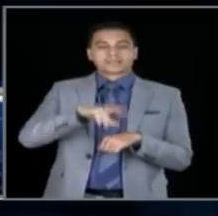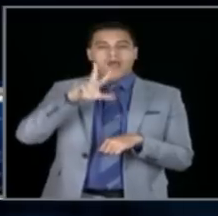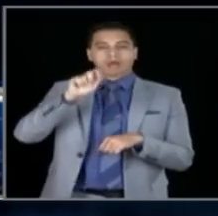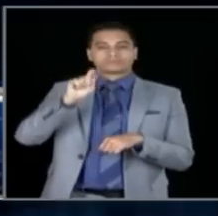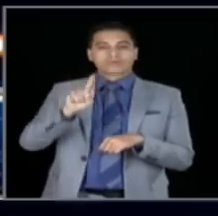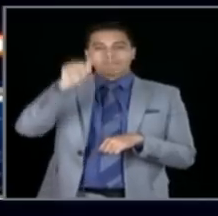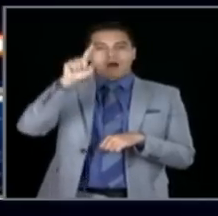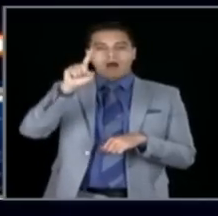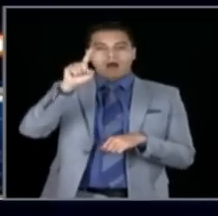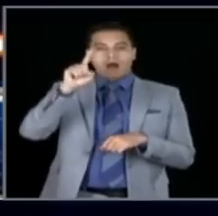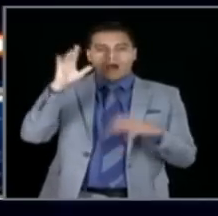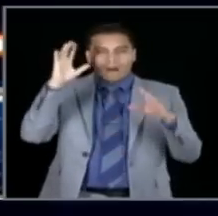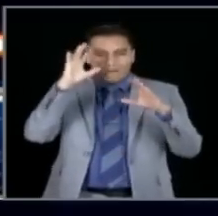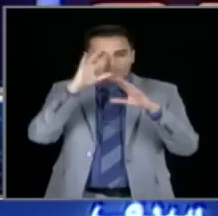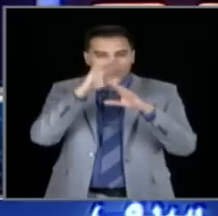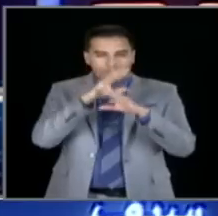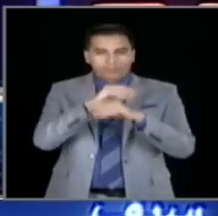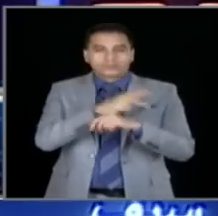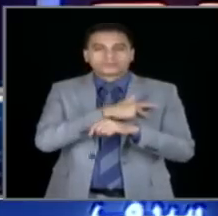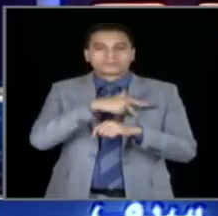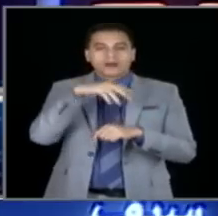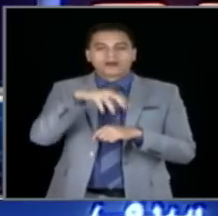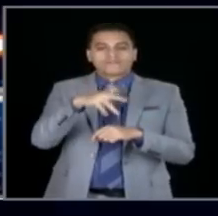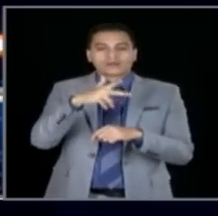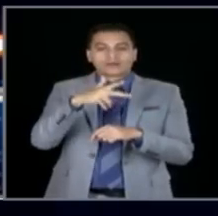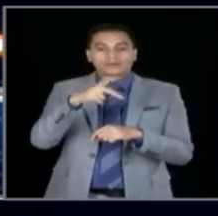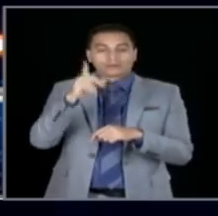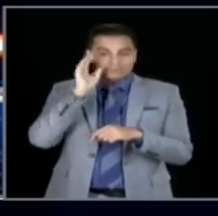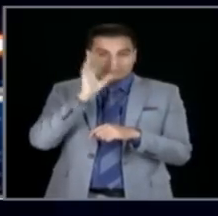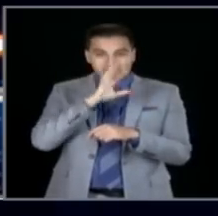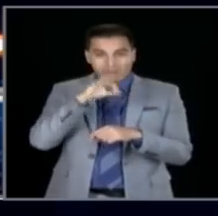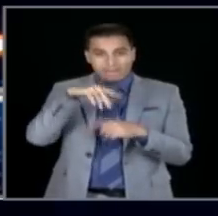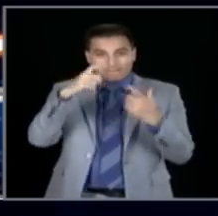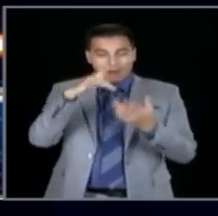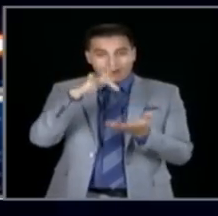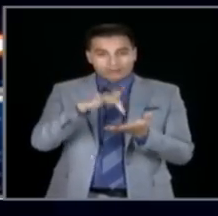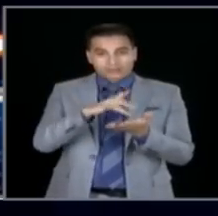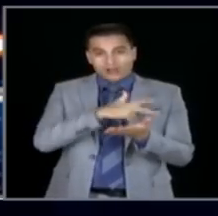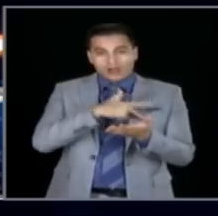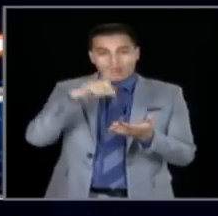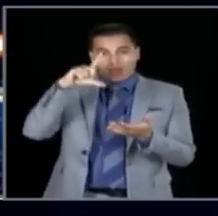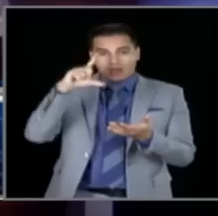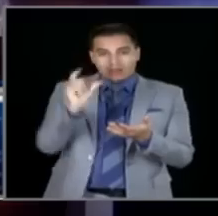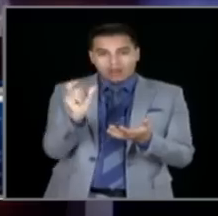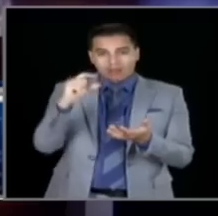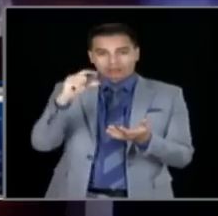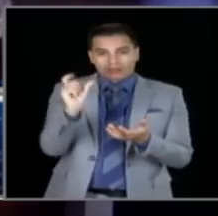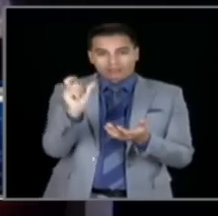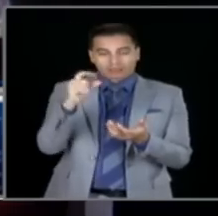الضباب؟ سيف إجابتك. لندن. لندن طبعاً إجابة صحيحة.